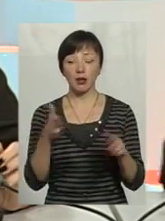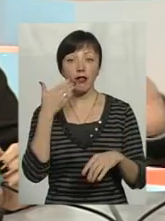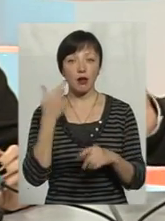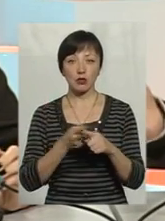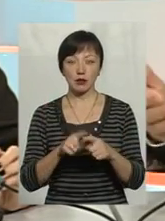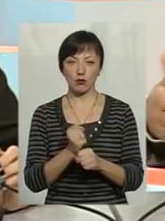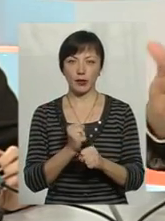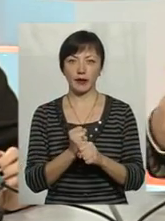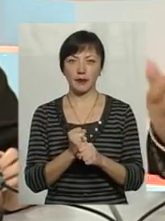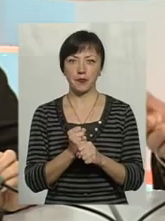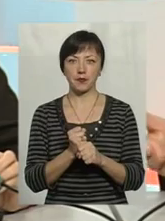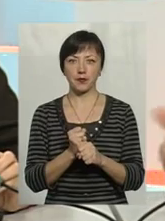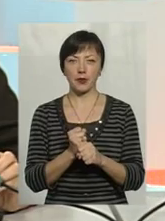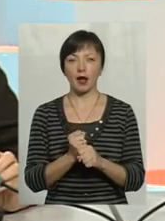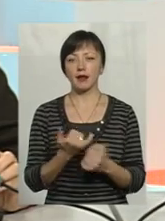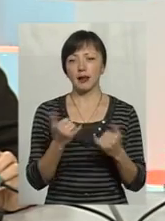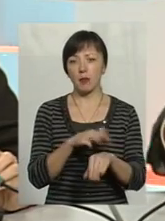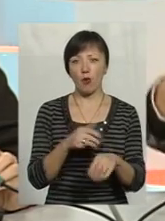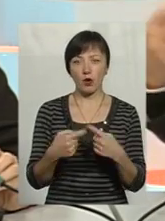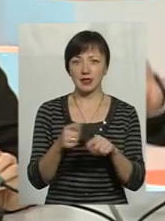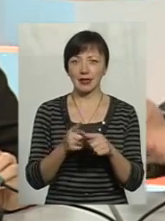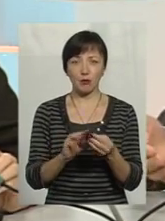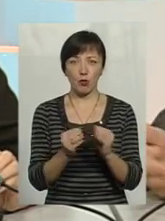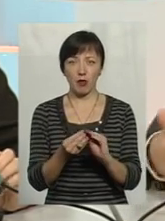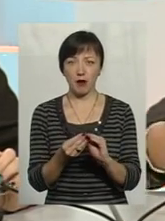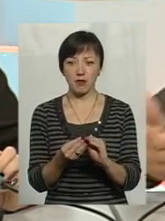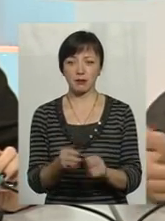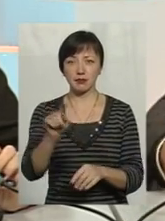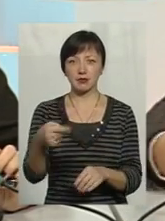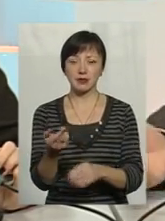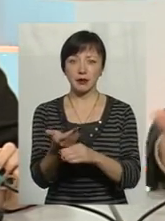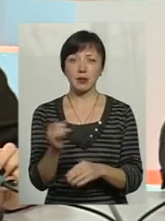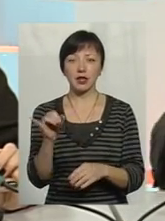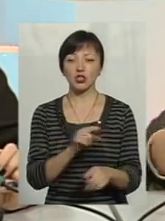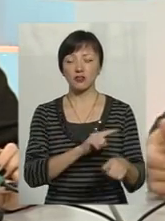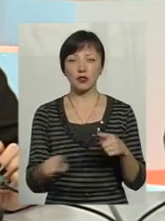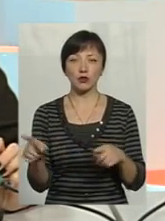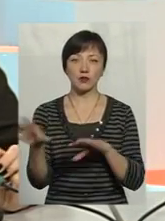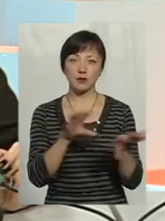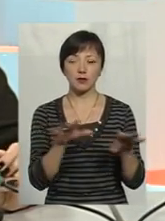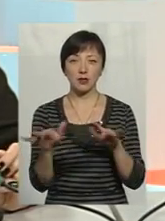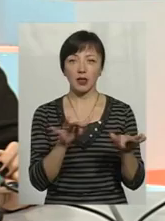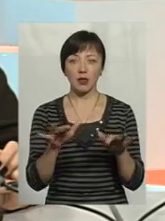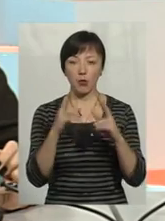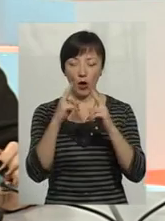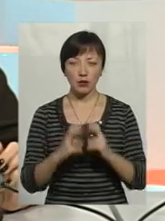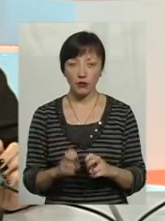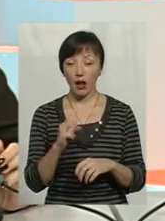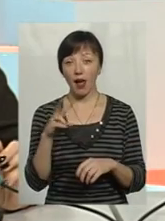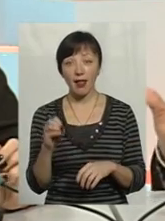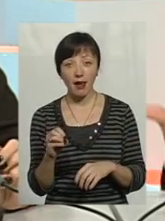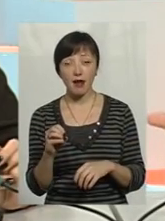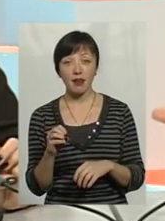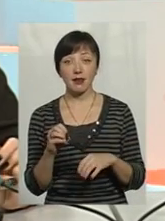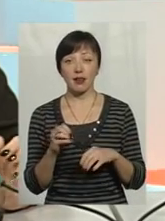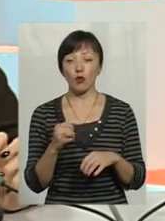робити. До речі, для правоохоронної організації це не проблема задати запит і дуже швиденько все проаналізувати. Але діло в тому, що в